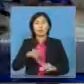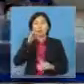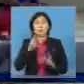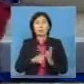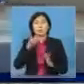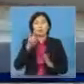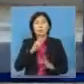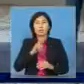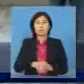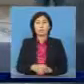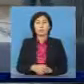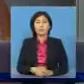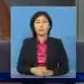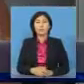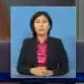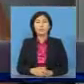месяцев.